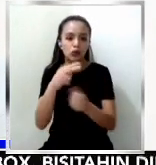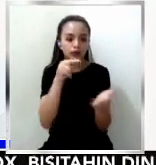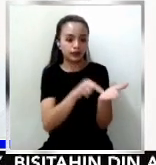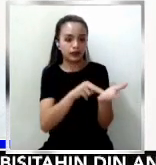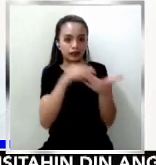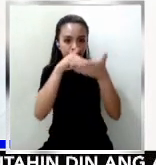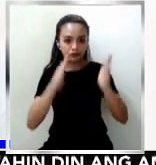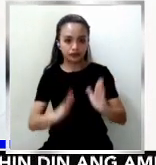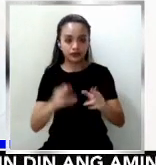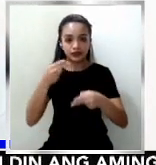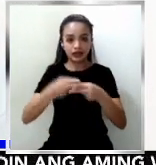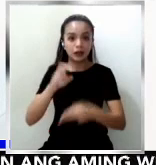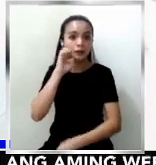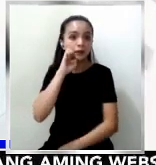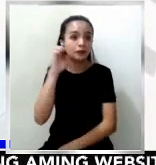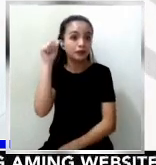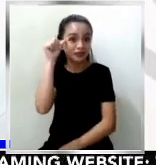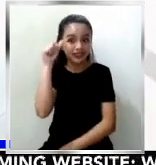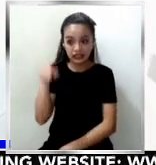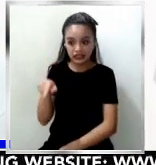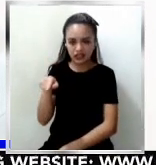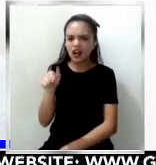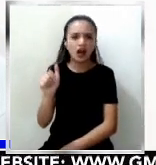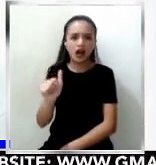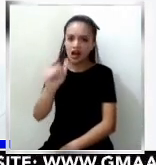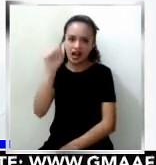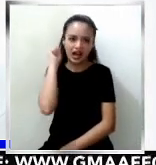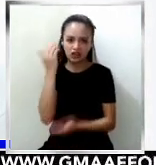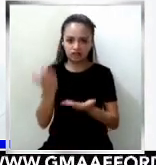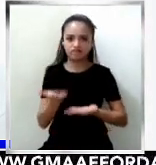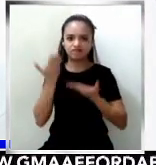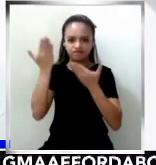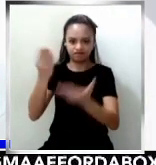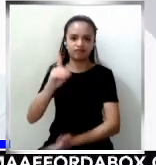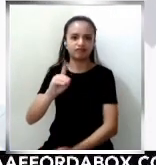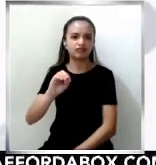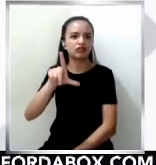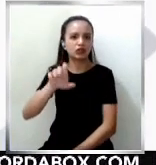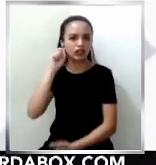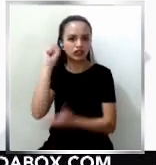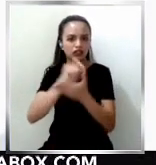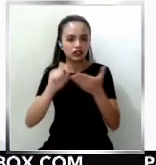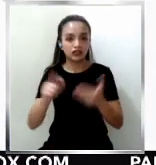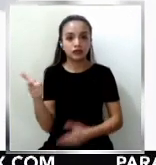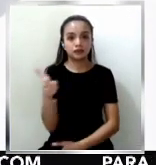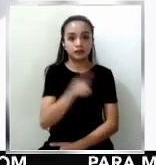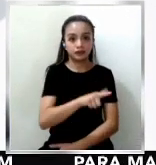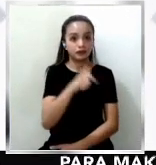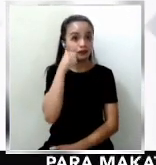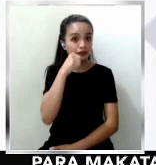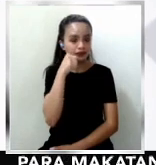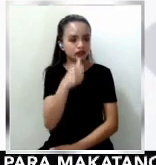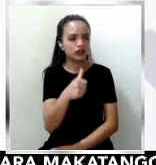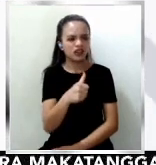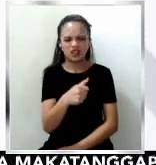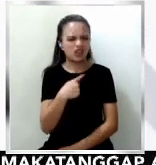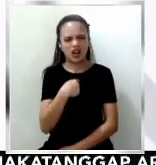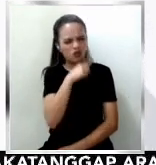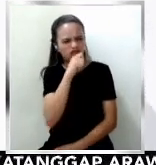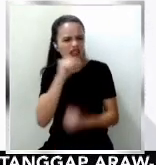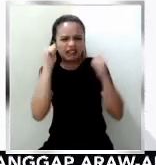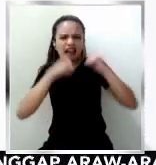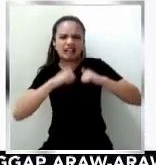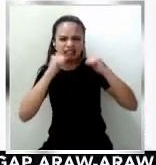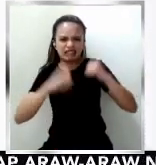Arnel. At pareho silang tutol sa rekomendasyon ni Bello. Medyo hindi po ako sang-ayon dun sa tatanggalin yung board exam kasi isa po